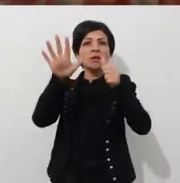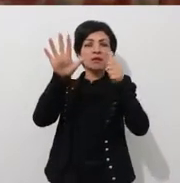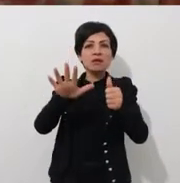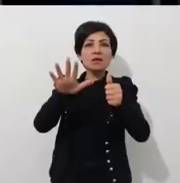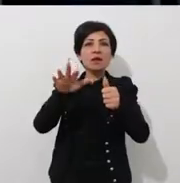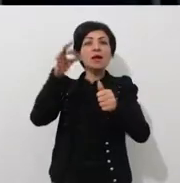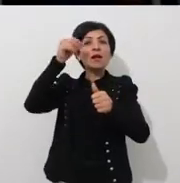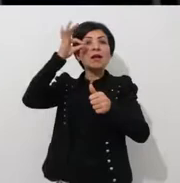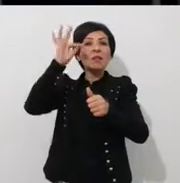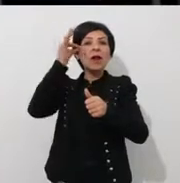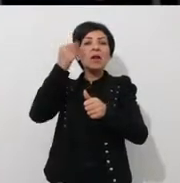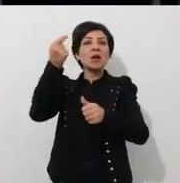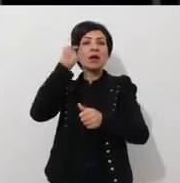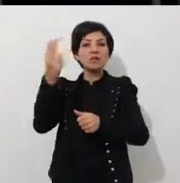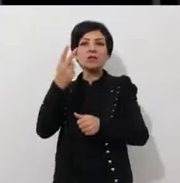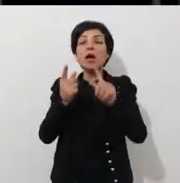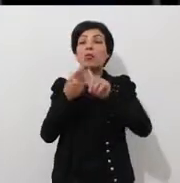برك.